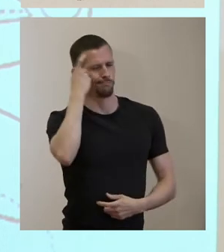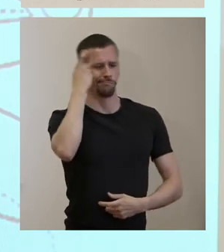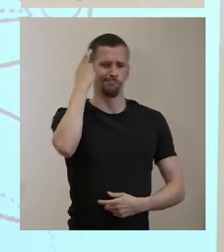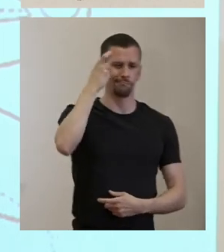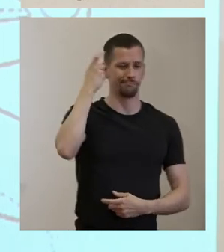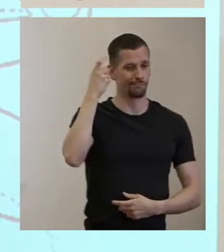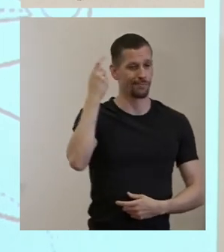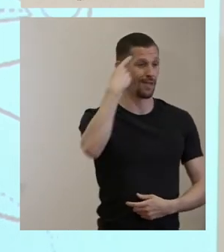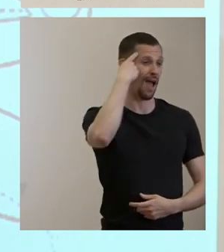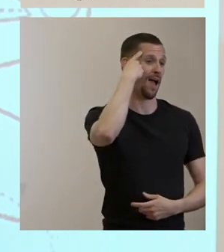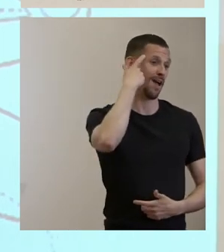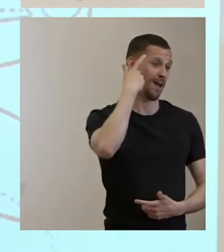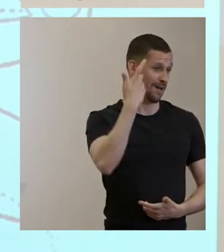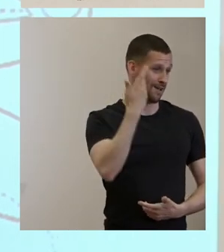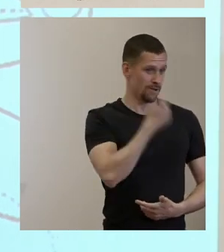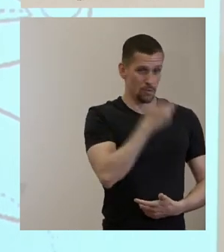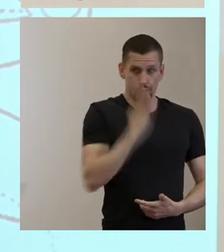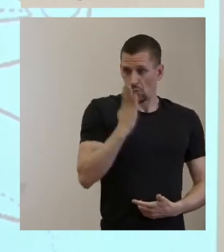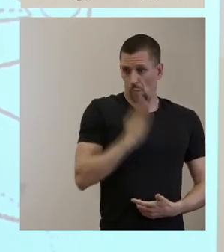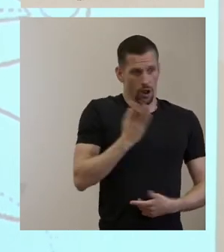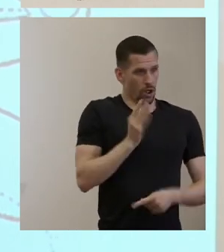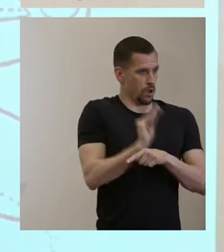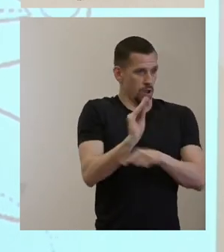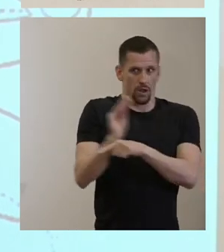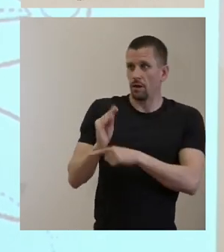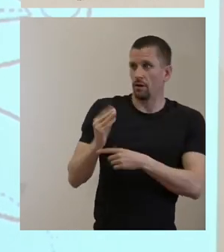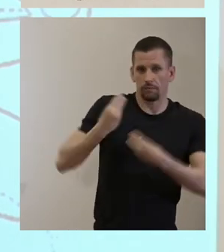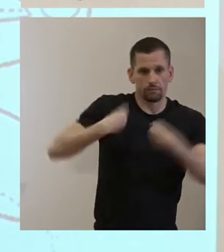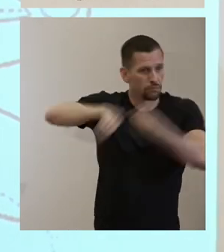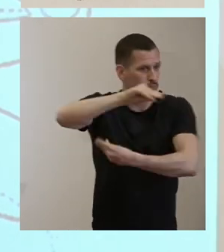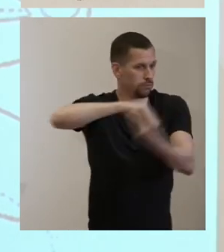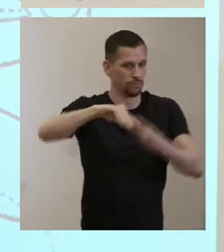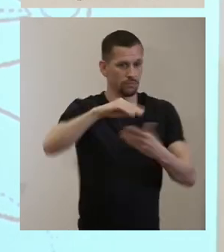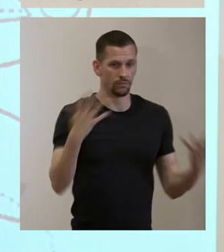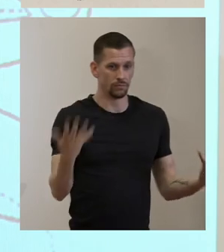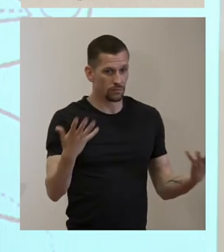vie qui étaient les leurs, 8 à 10 jours d'abstinence précédaient la mort.